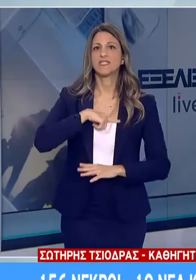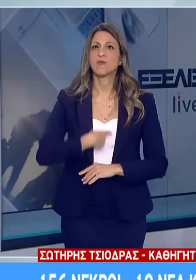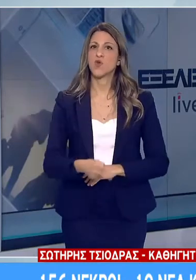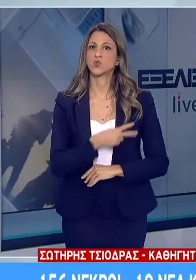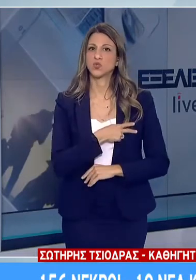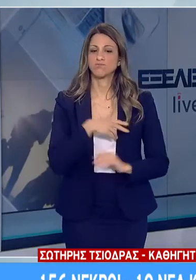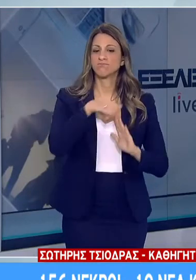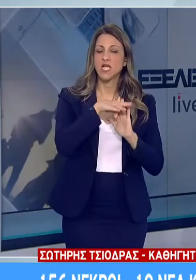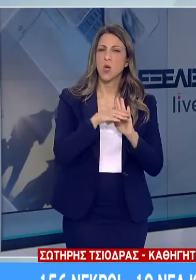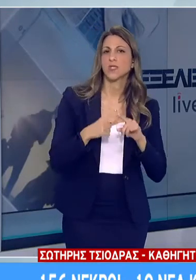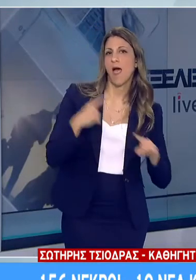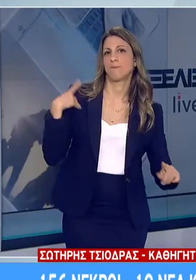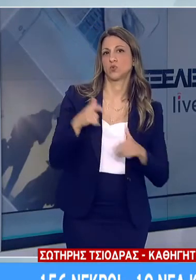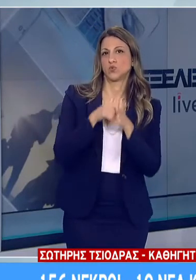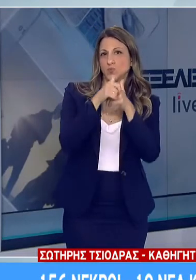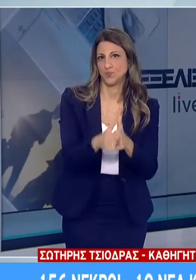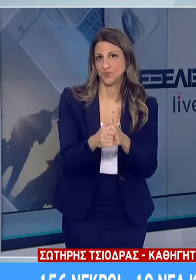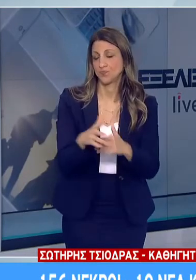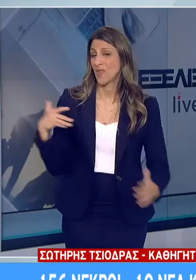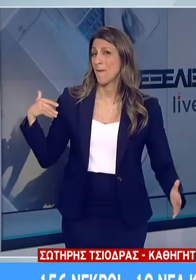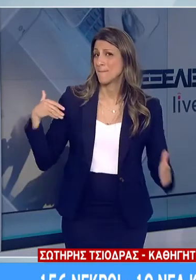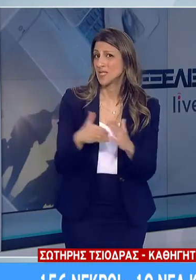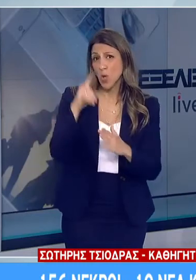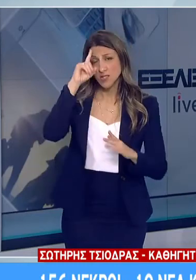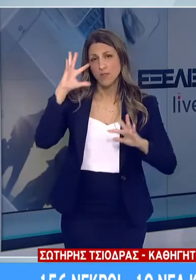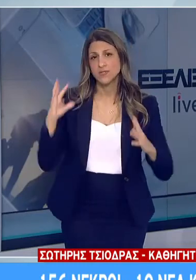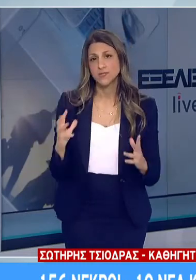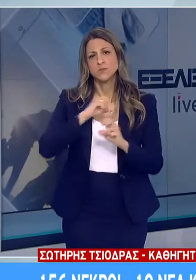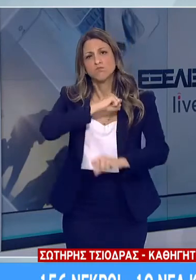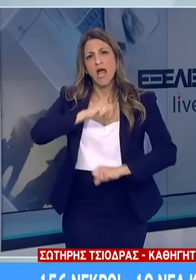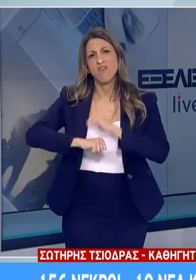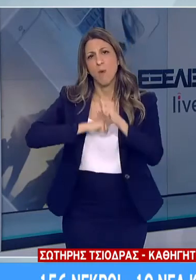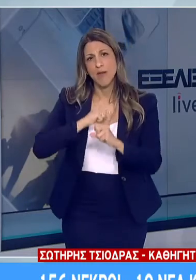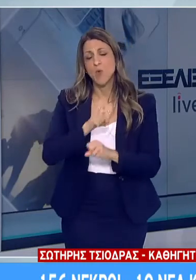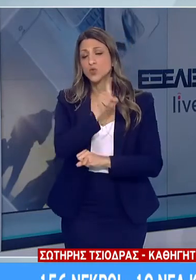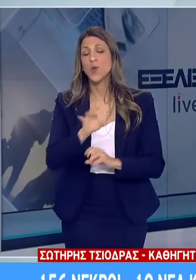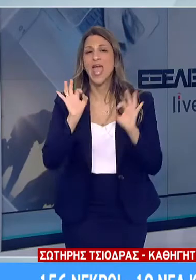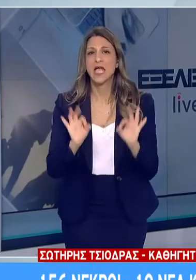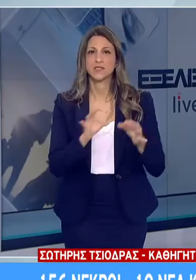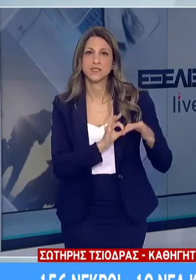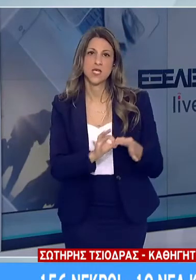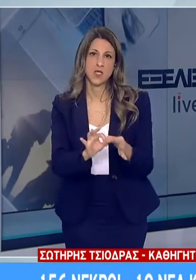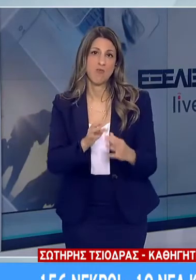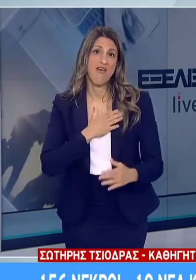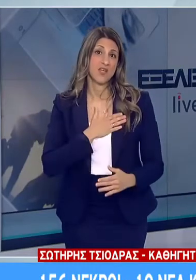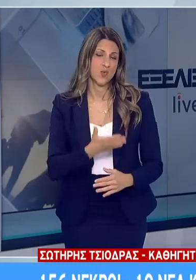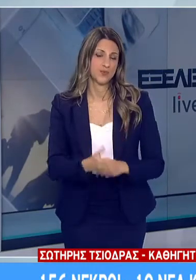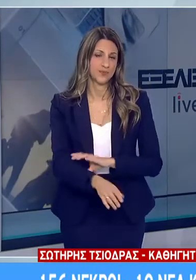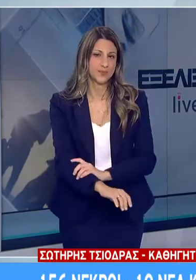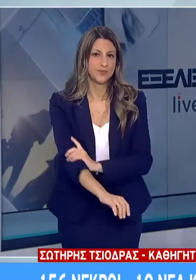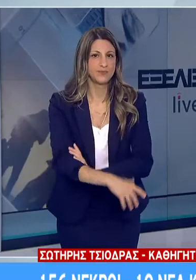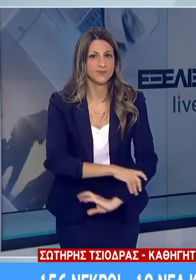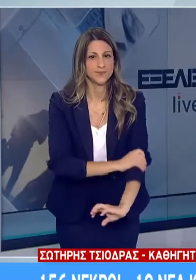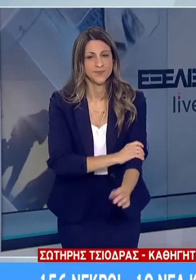απλούς κανόνες. Με τα έως τώρα δεδομένα, θα παλεύουμε για αρκετό καιρό ακόμη. Σας ευχαριστώ. Ευχαριστούμε, κύριε